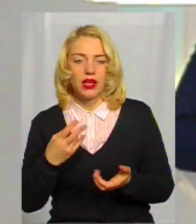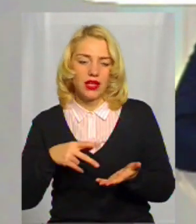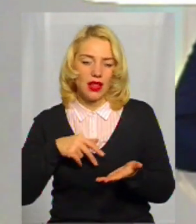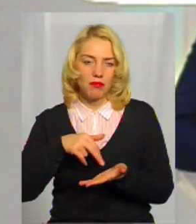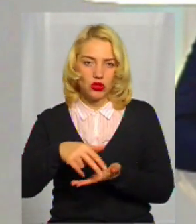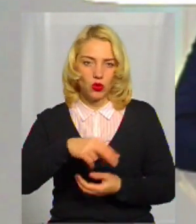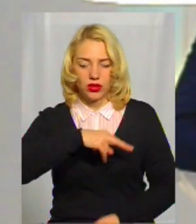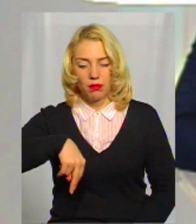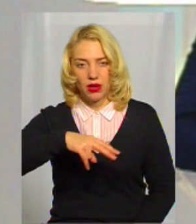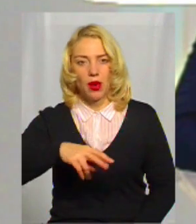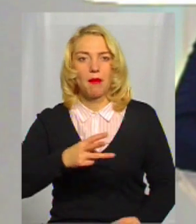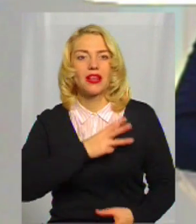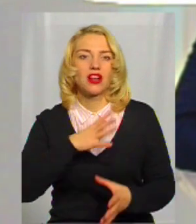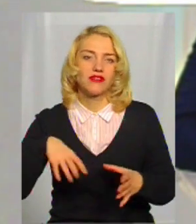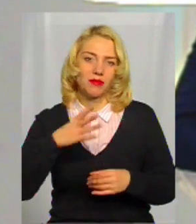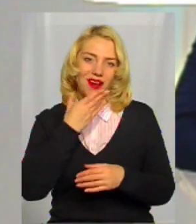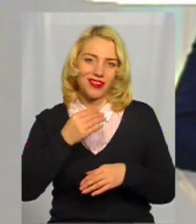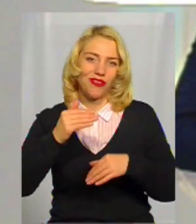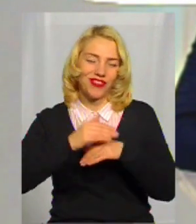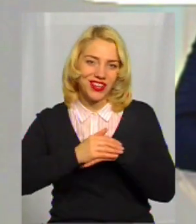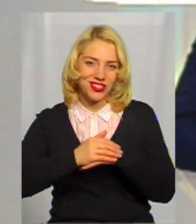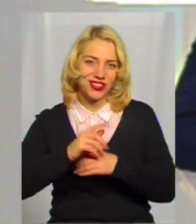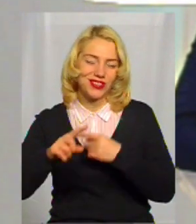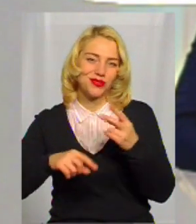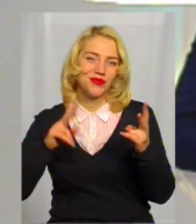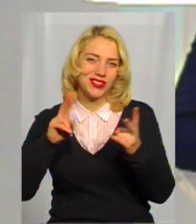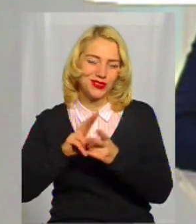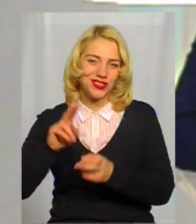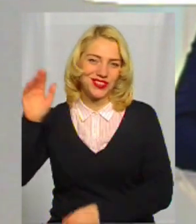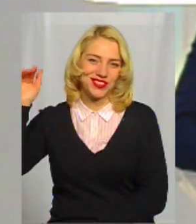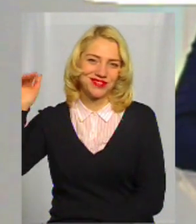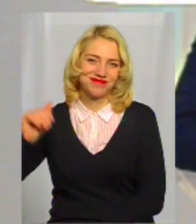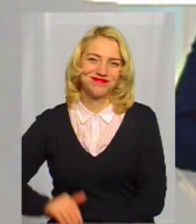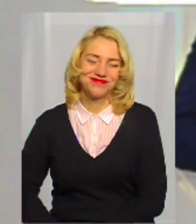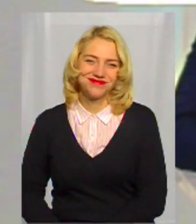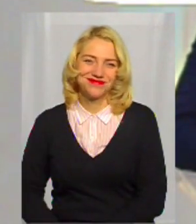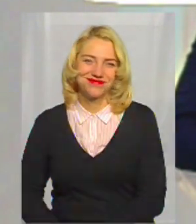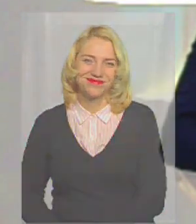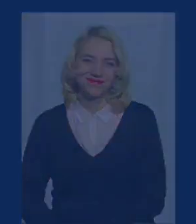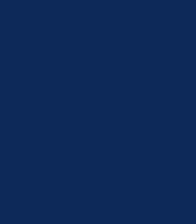пішохідних переходах. Бажаю всім гарного вечора та до зустрічі у наступній темі дня.